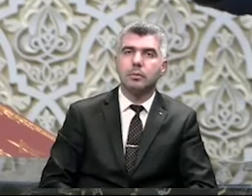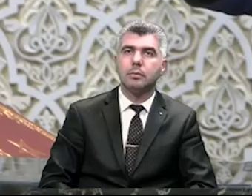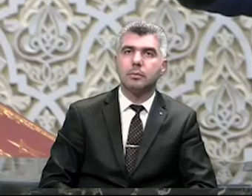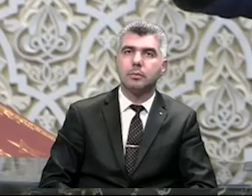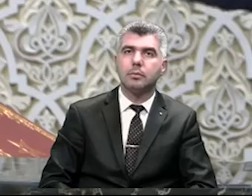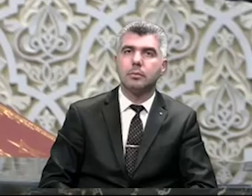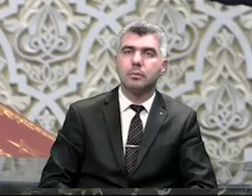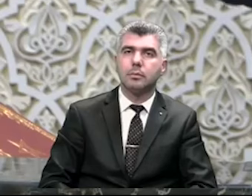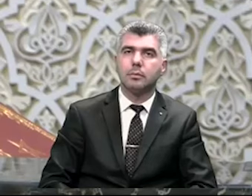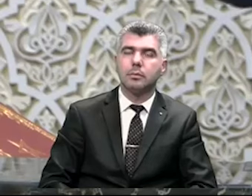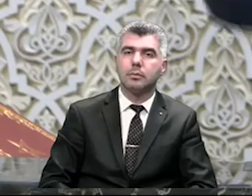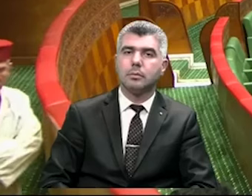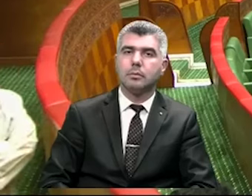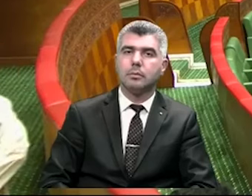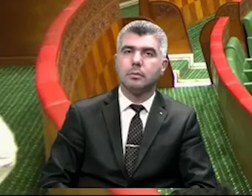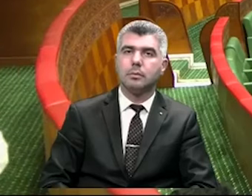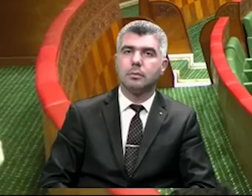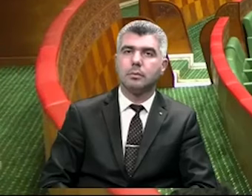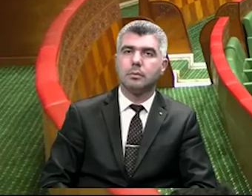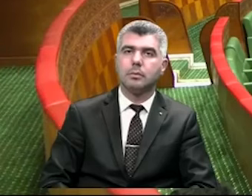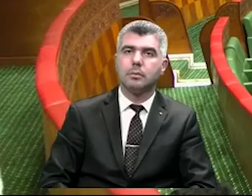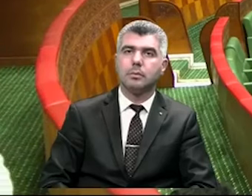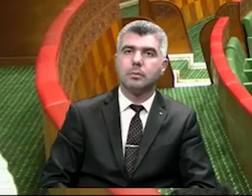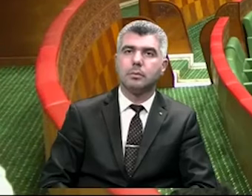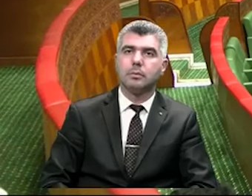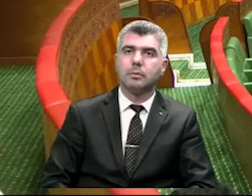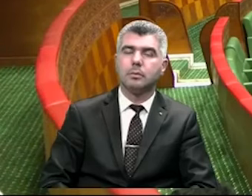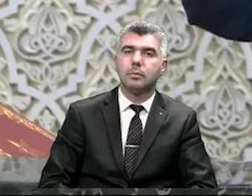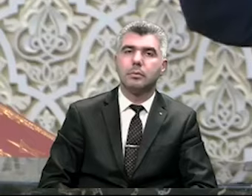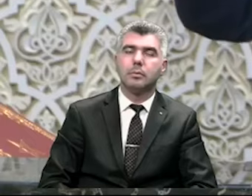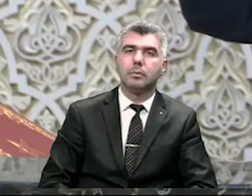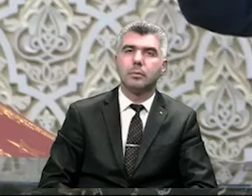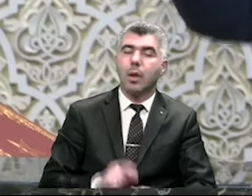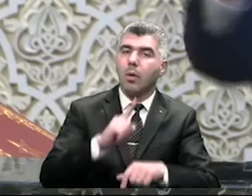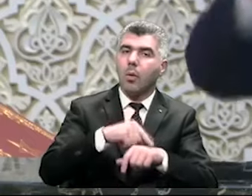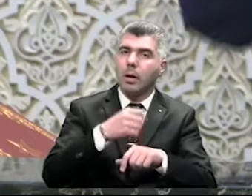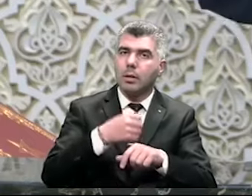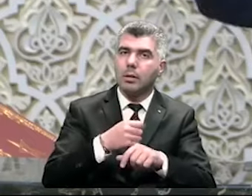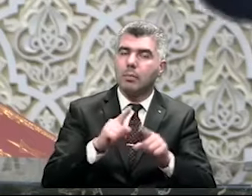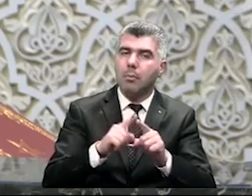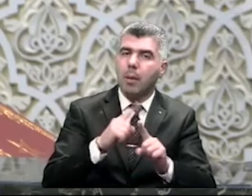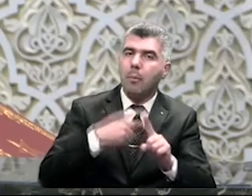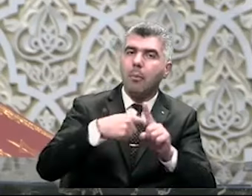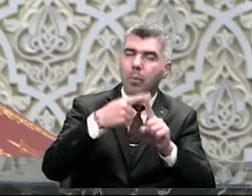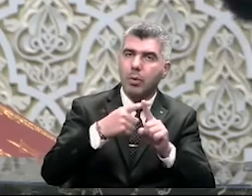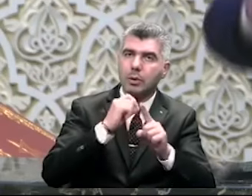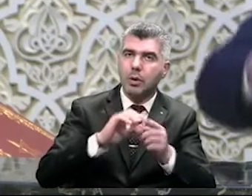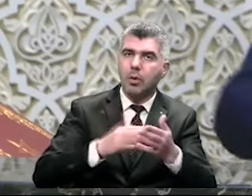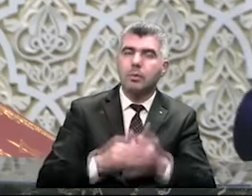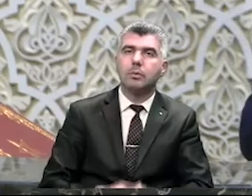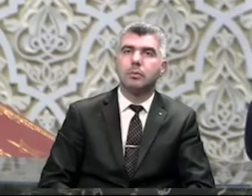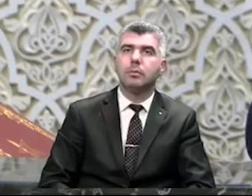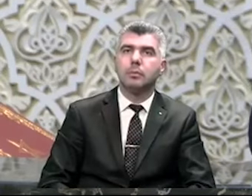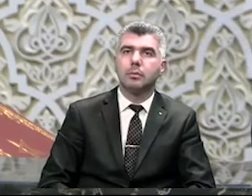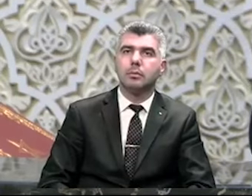وعفاك وال الله يخليك وال الله يخليك وال الله يخليك الله يخليك خديت شوف انا شوف كنت مرنا الى اقصى الحدود مررت ذاكشي اللي بغيتو السيون